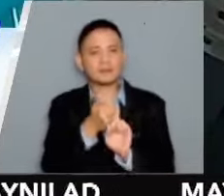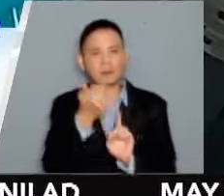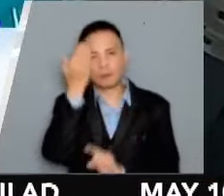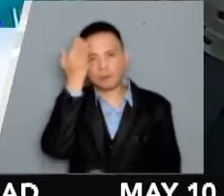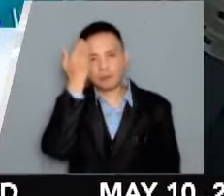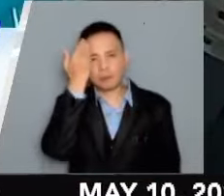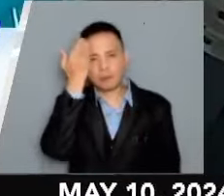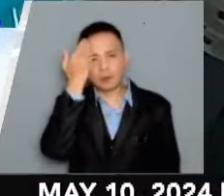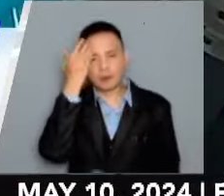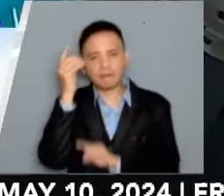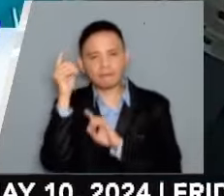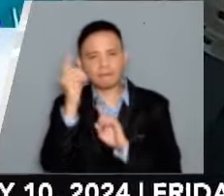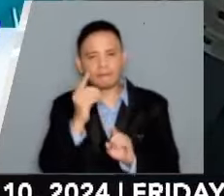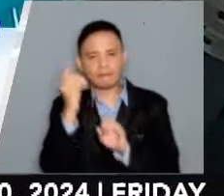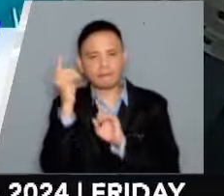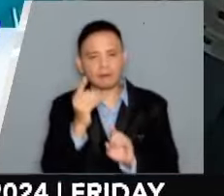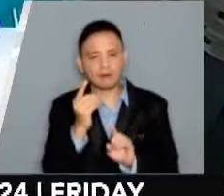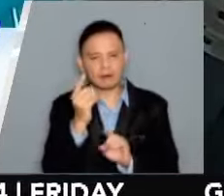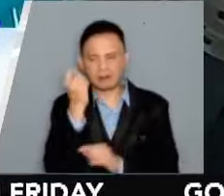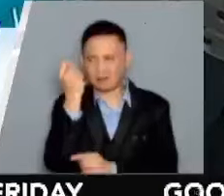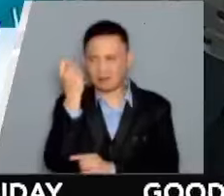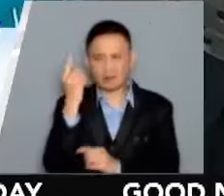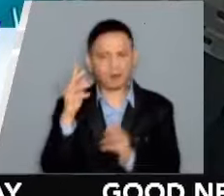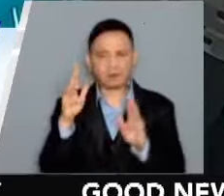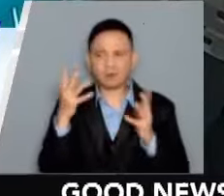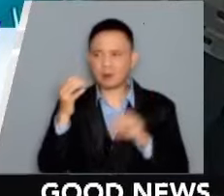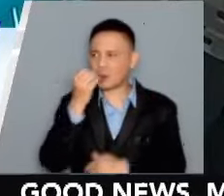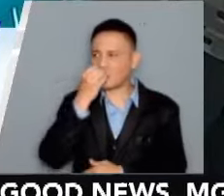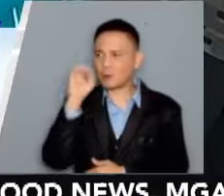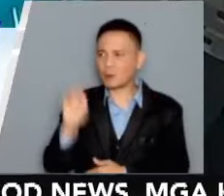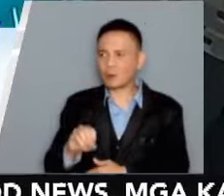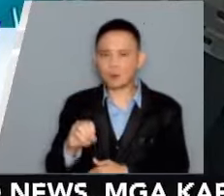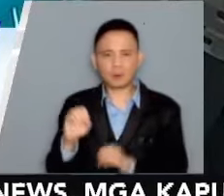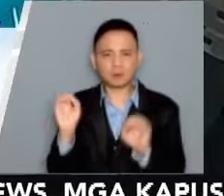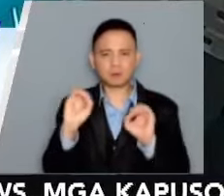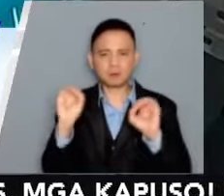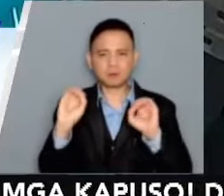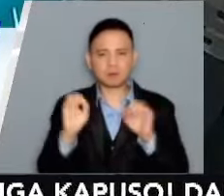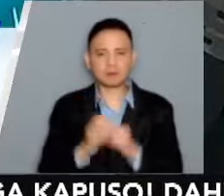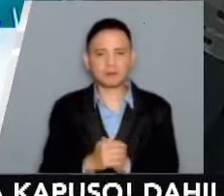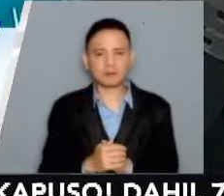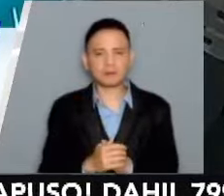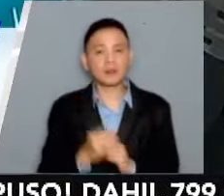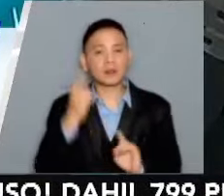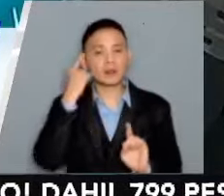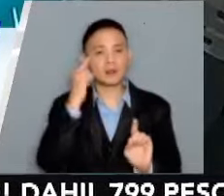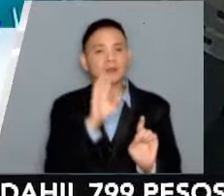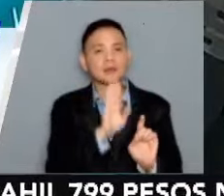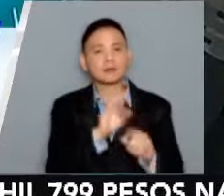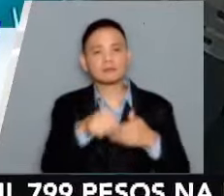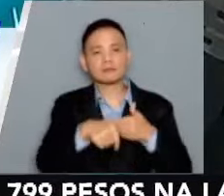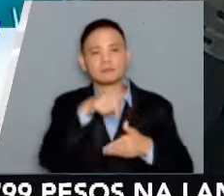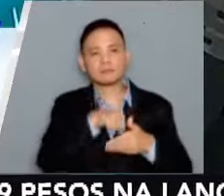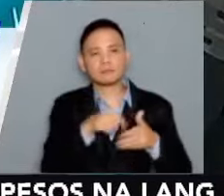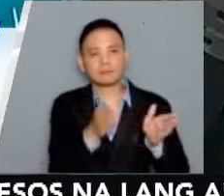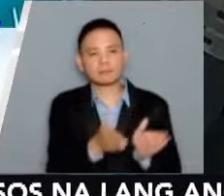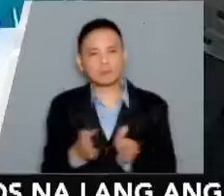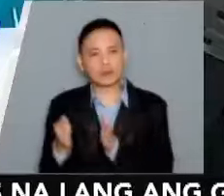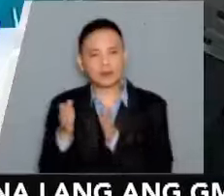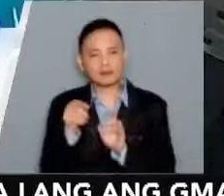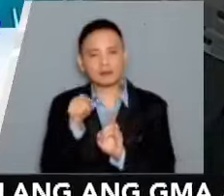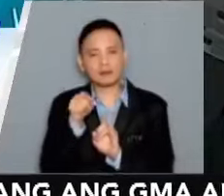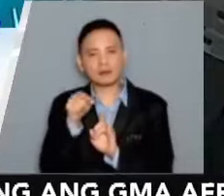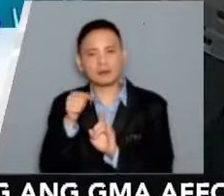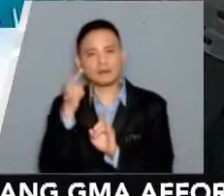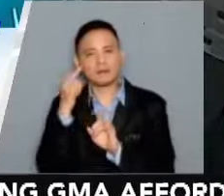wala naman daw kasi silang inaasahang parcel na ide-deliver posibleng pakay raw ng lalaki na magnakaw katok na po siya ng katok t's sumisilip po siya sa